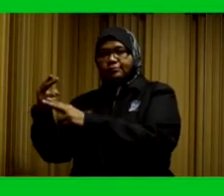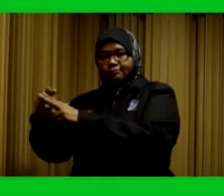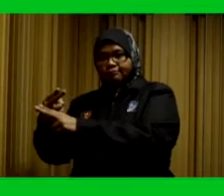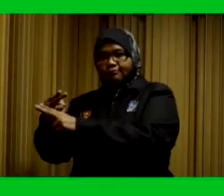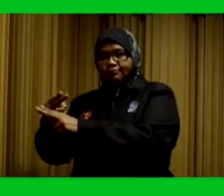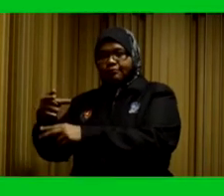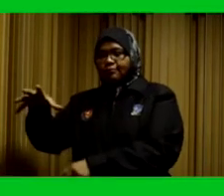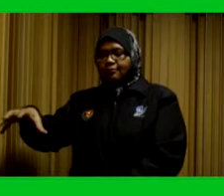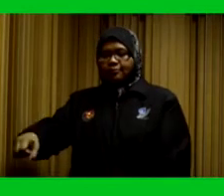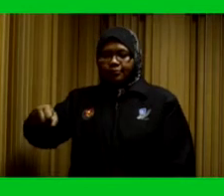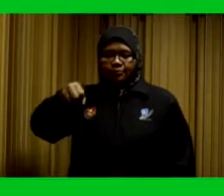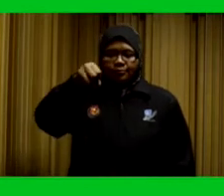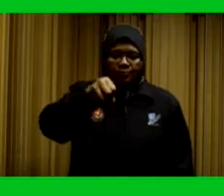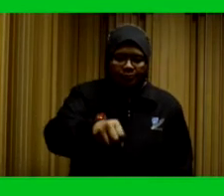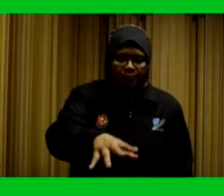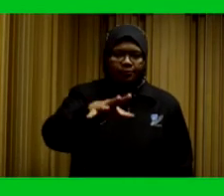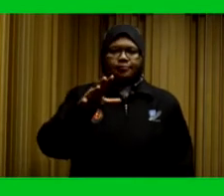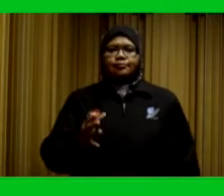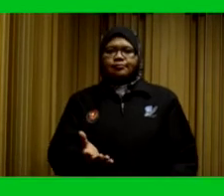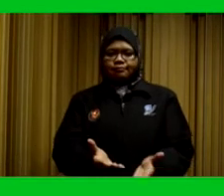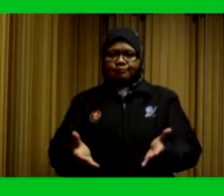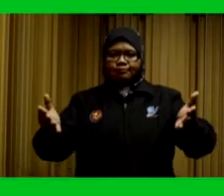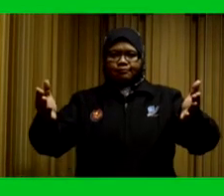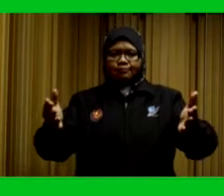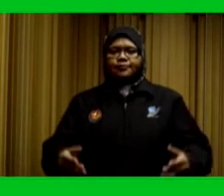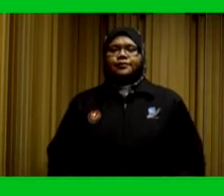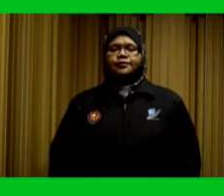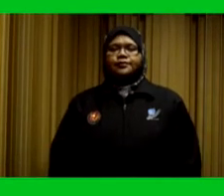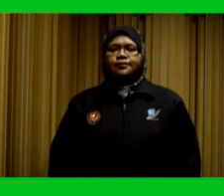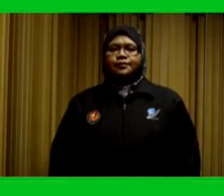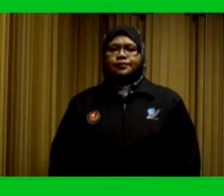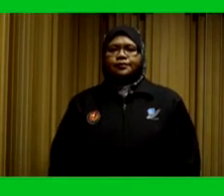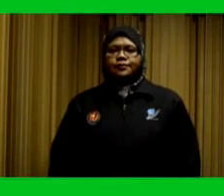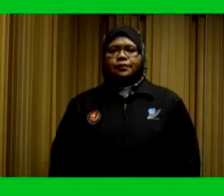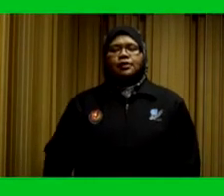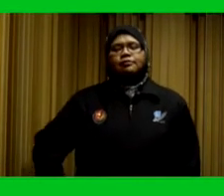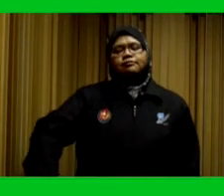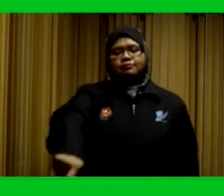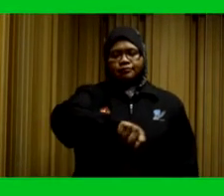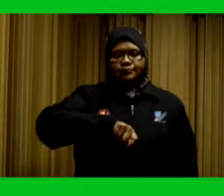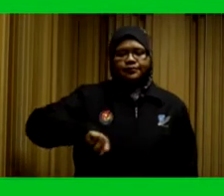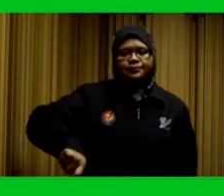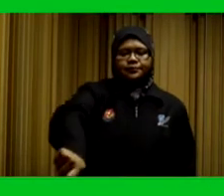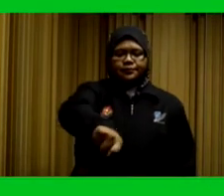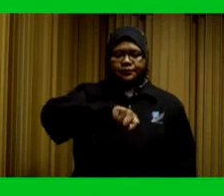angkatkan dan masukkan ke dalam kuali menumis tadi. Kacau sehingga rata.